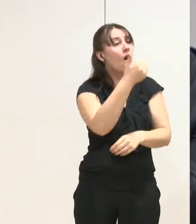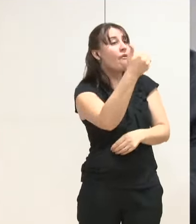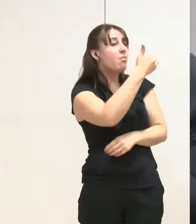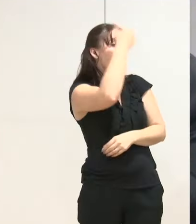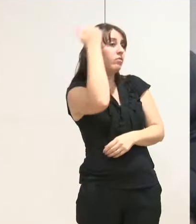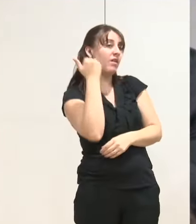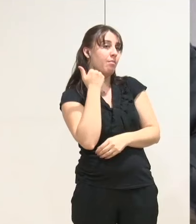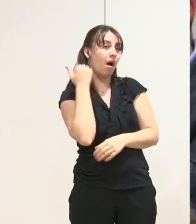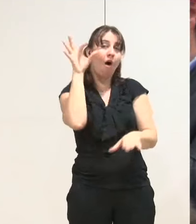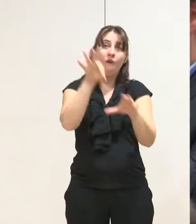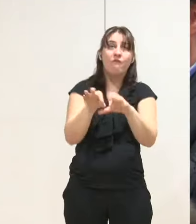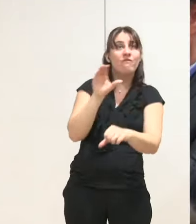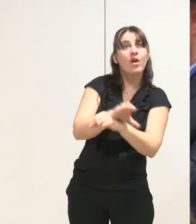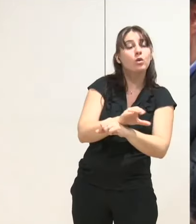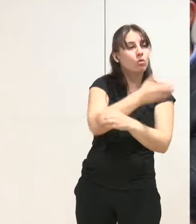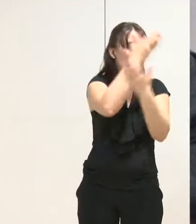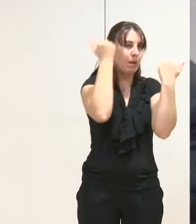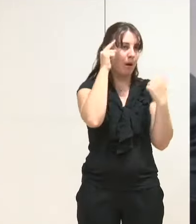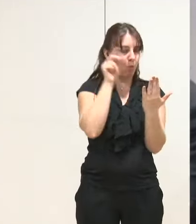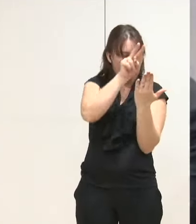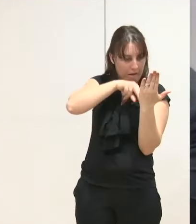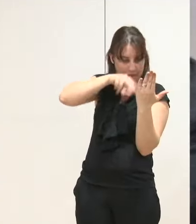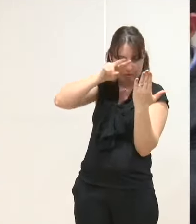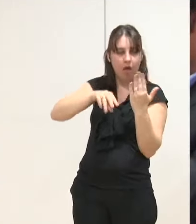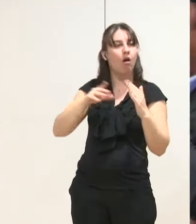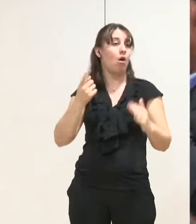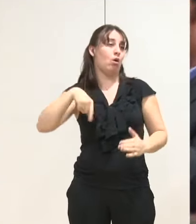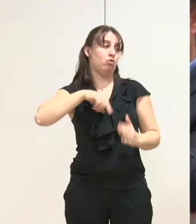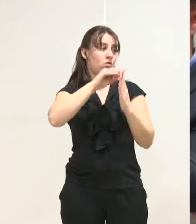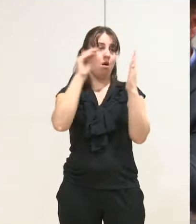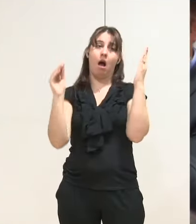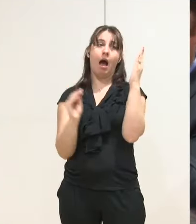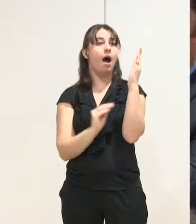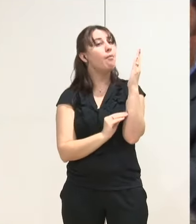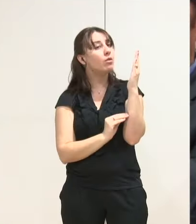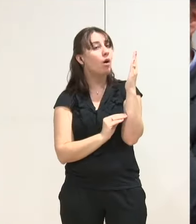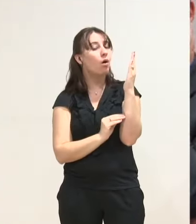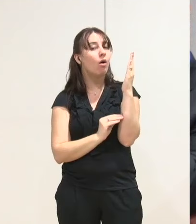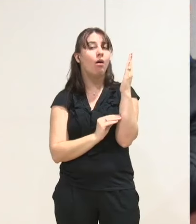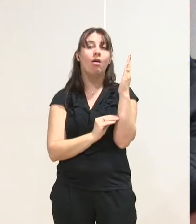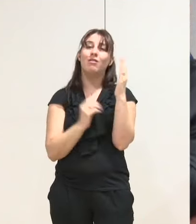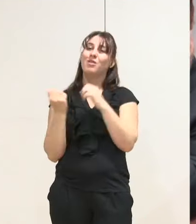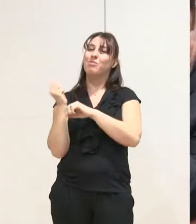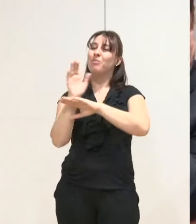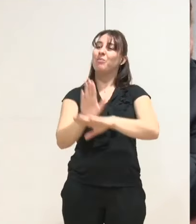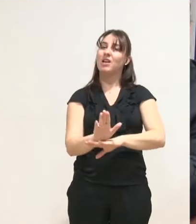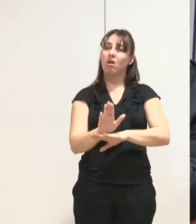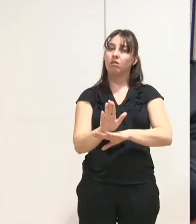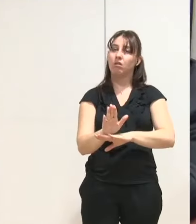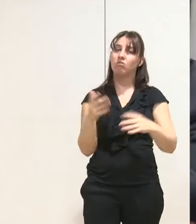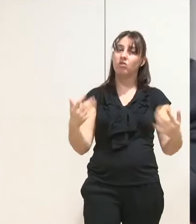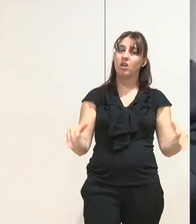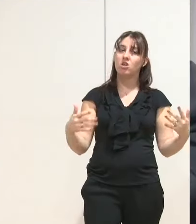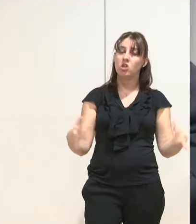contre quoi vous votez visiblement puisque notre amendement que nous avons présenté